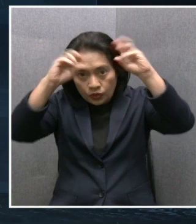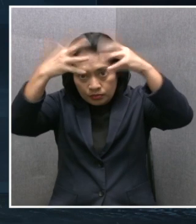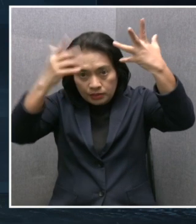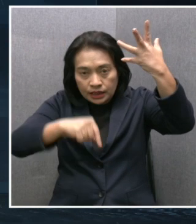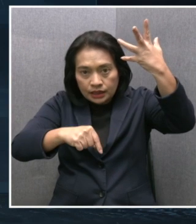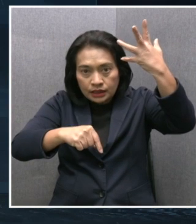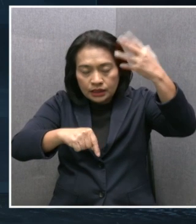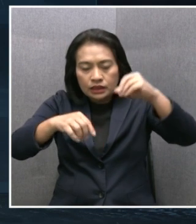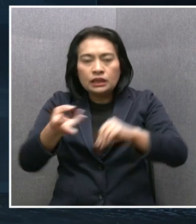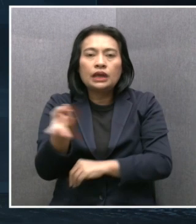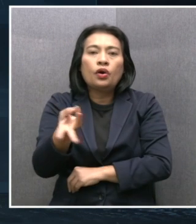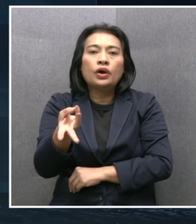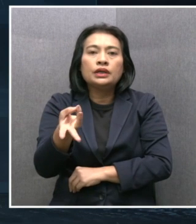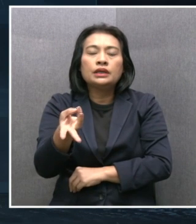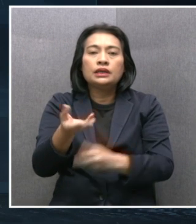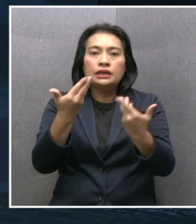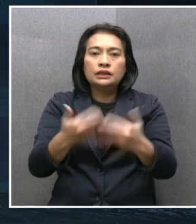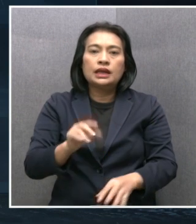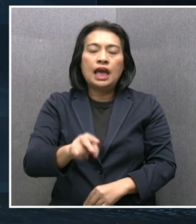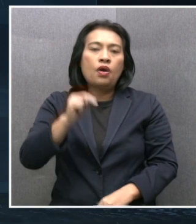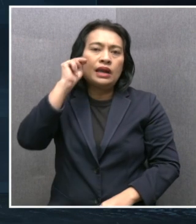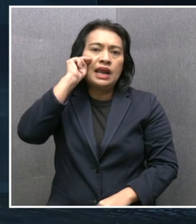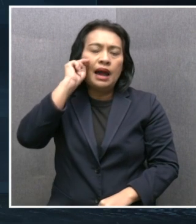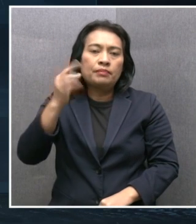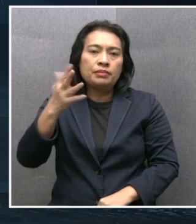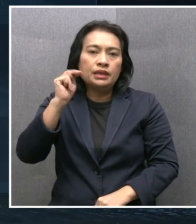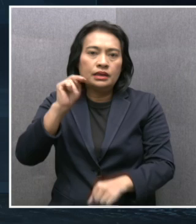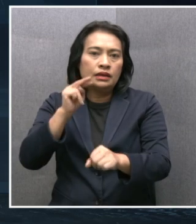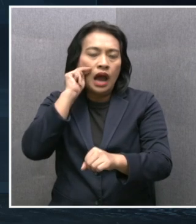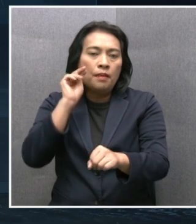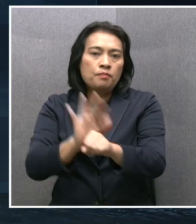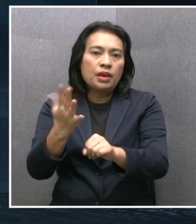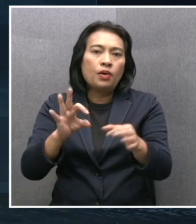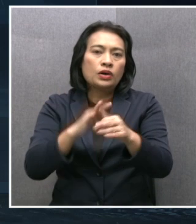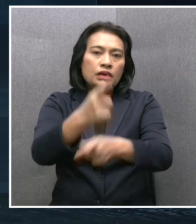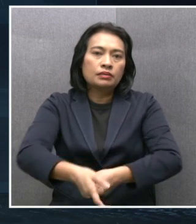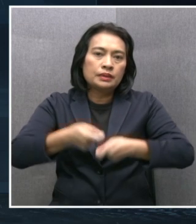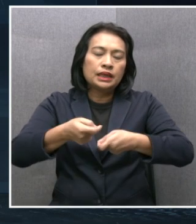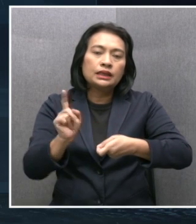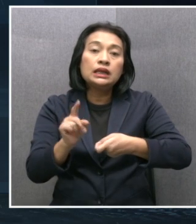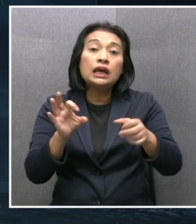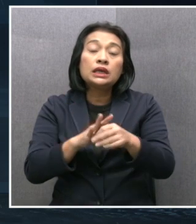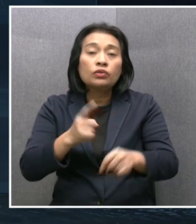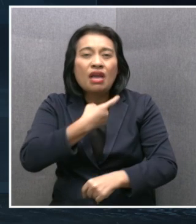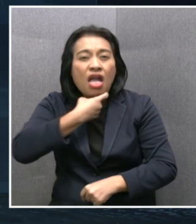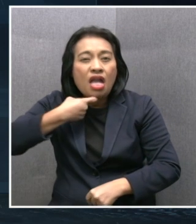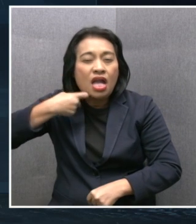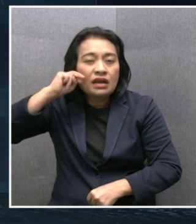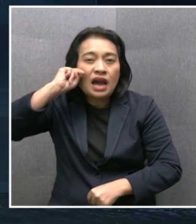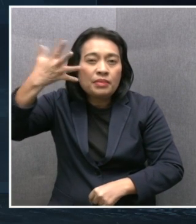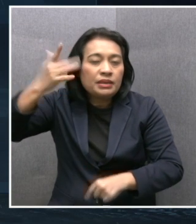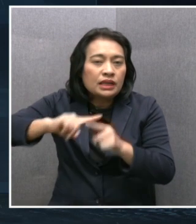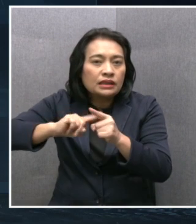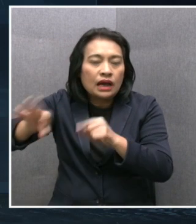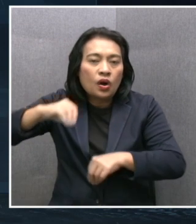ฝนจะลดลงครับจะทำให้เกิดการขาดแคลนน้ำด้านการเกษตรในหลายพื้นที่โดยเฉพาะพื้นที่แล้งซ้ำซากนอกเขตชลประท